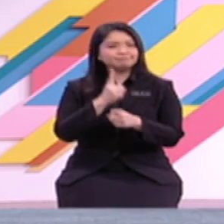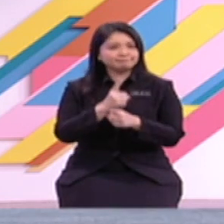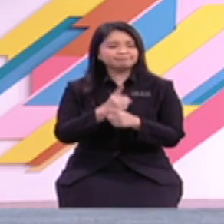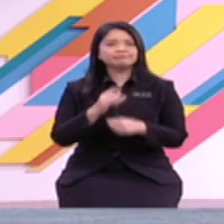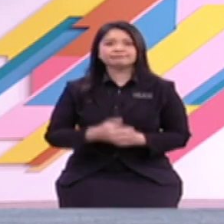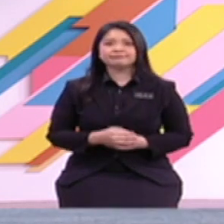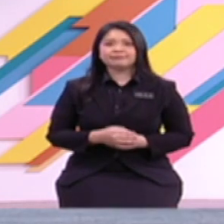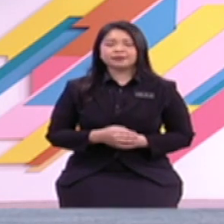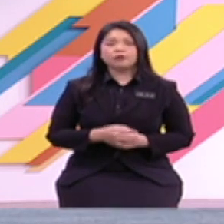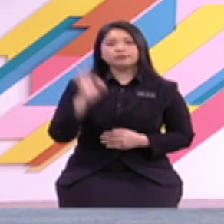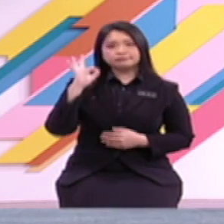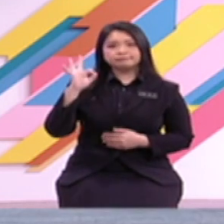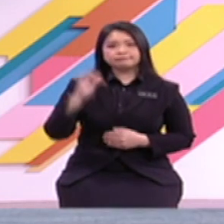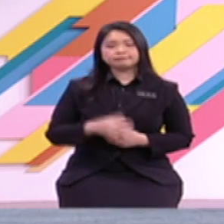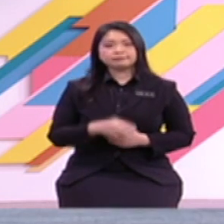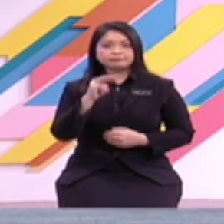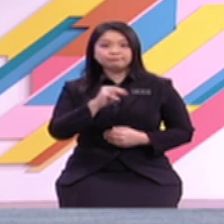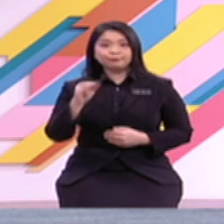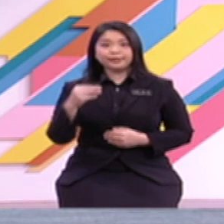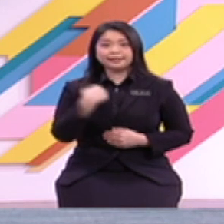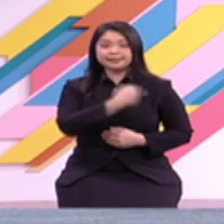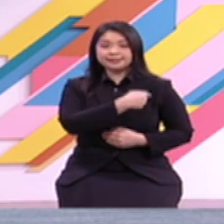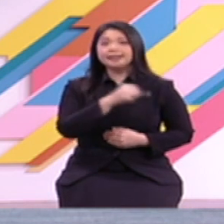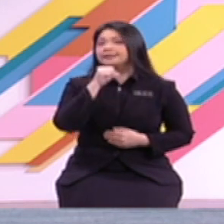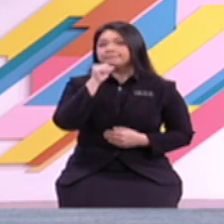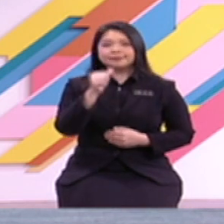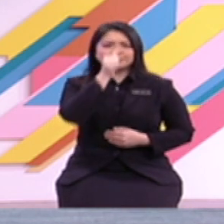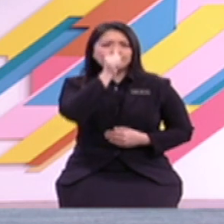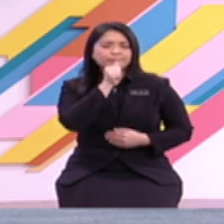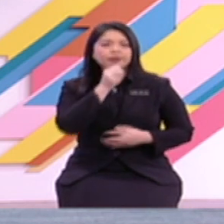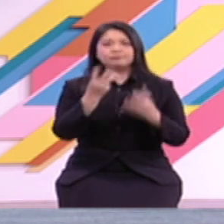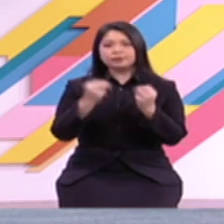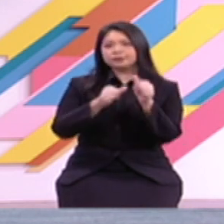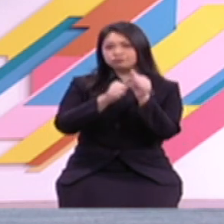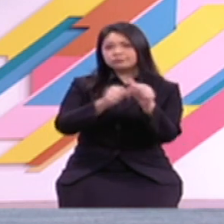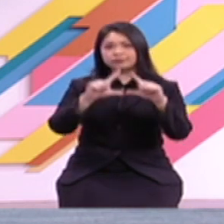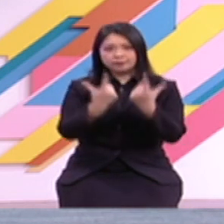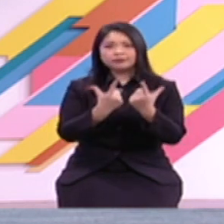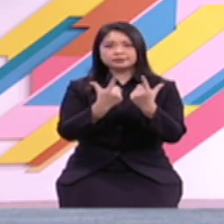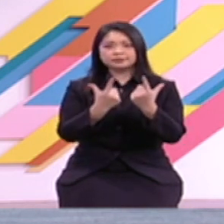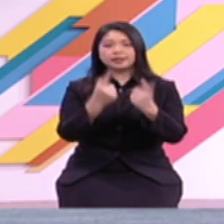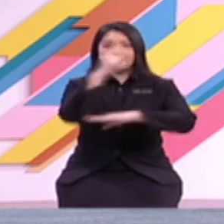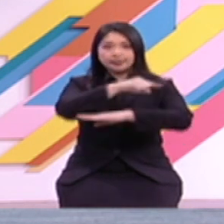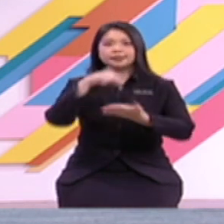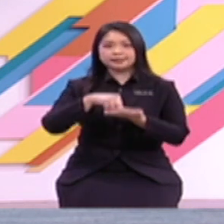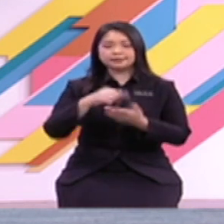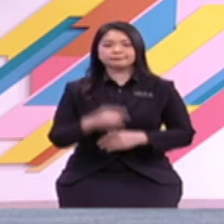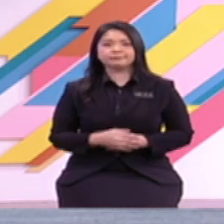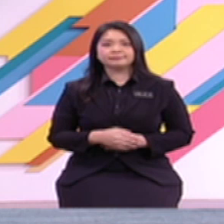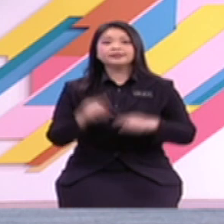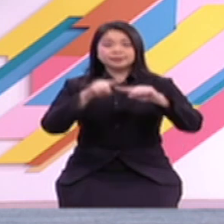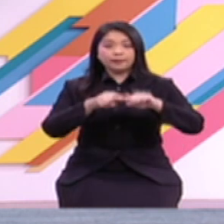Akhir sego murid-murid kita di sungai Hai sahabat atau ndak mengikuti kelas pembelajaran kita pada hari ini